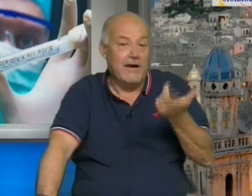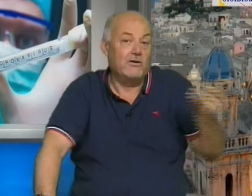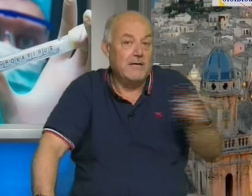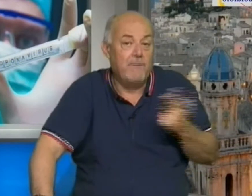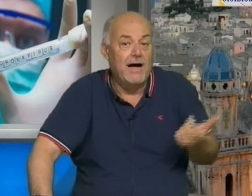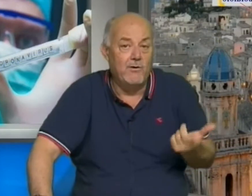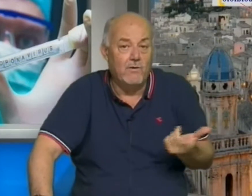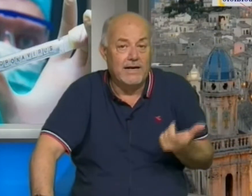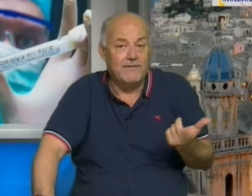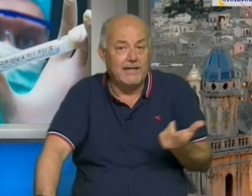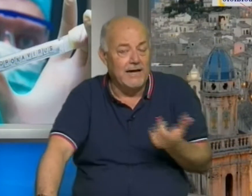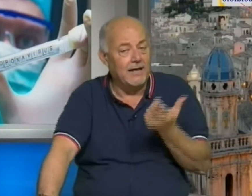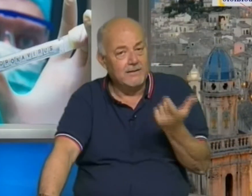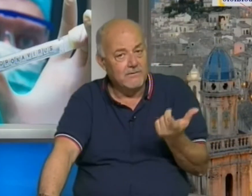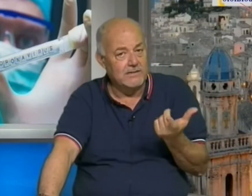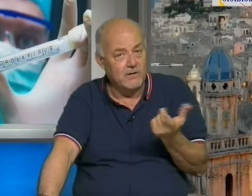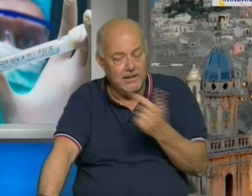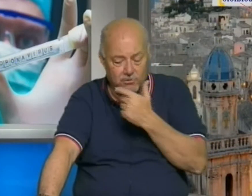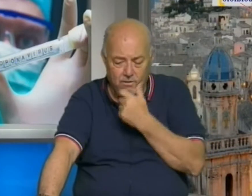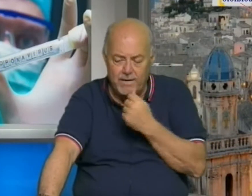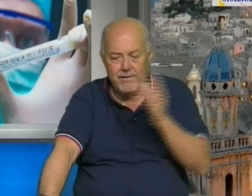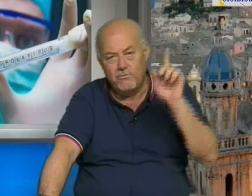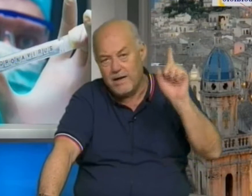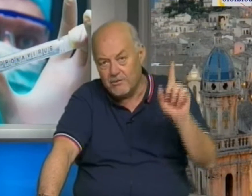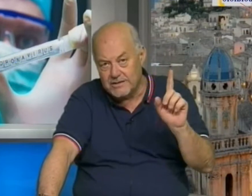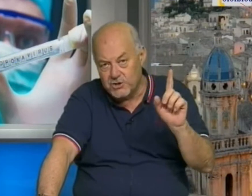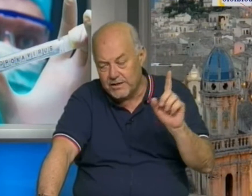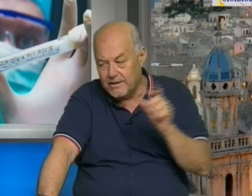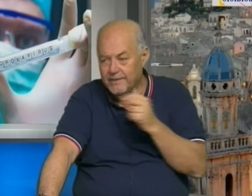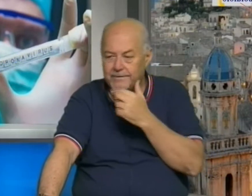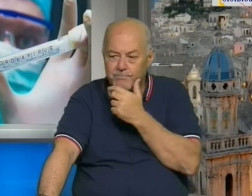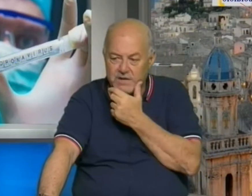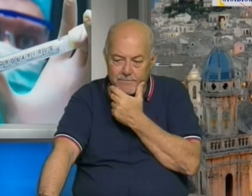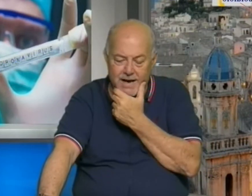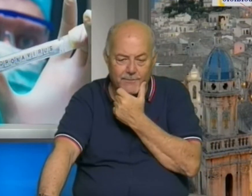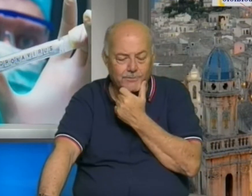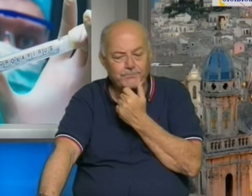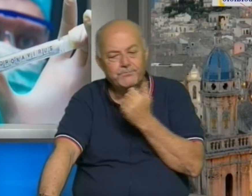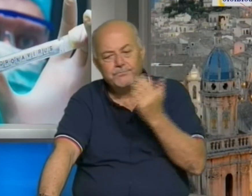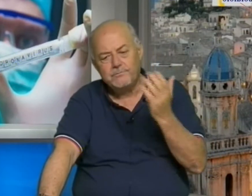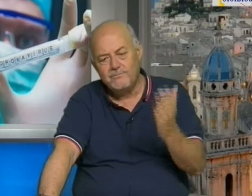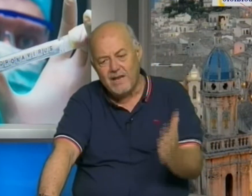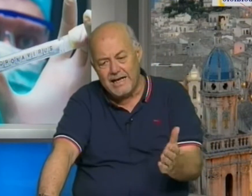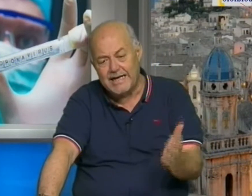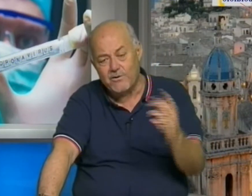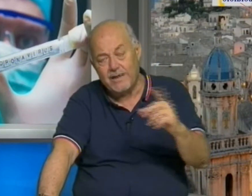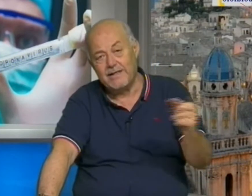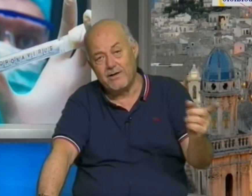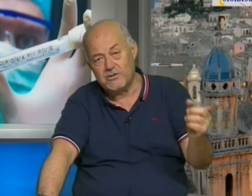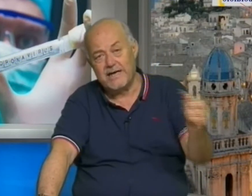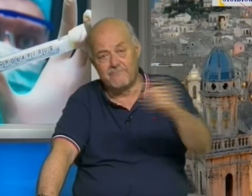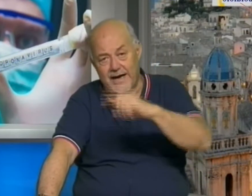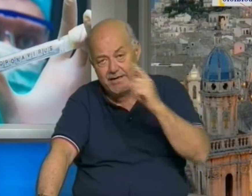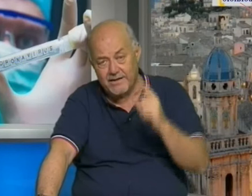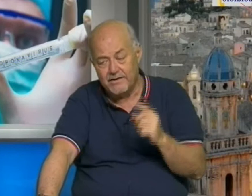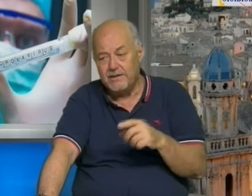e non sappiamo qual è la verità, questo è l'altro problema. L'unica cosa certa che abbiamo è che quelli